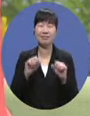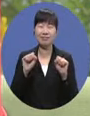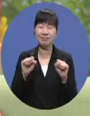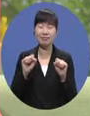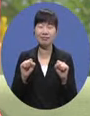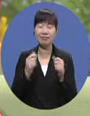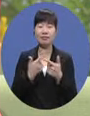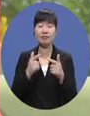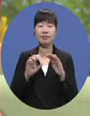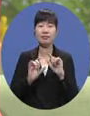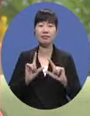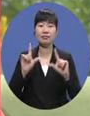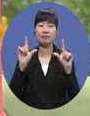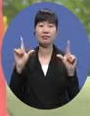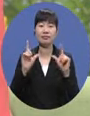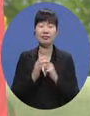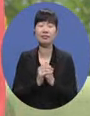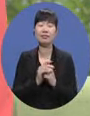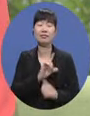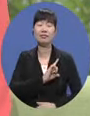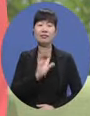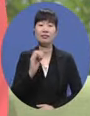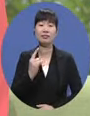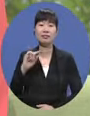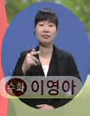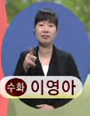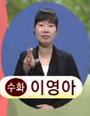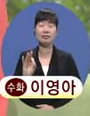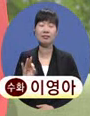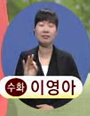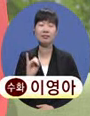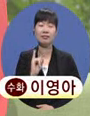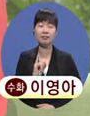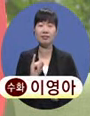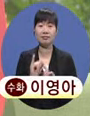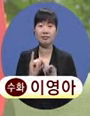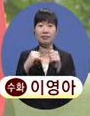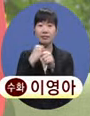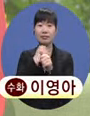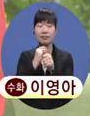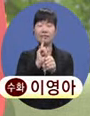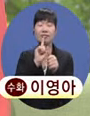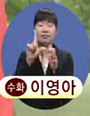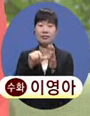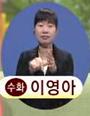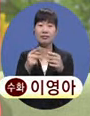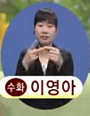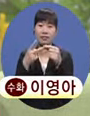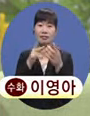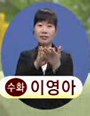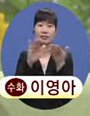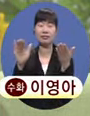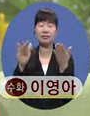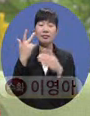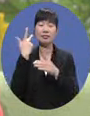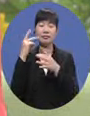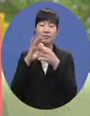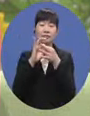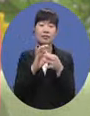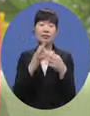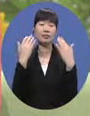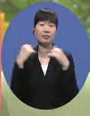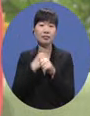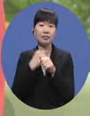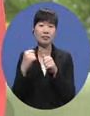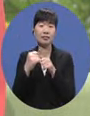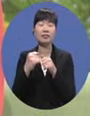목요일 오은영의 아이 학교 폭력을 말한다 함께하고 있는데요. 오늘이 바로 그 두 번째 시간입니다. 오늘은 지난주에 이어서 학교 폭력에